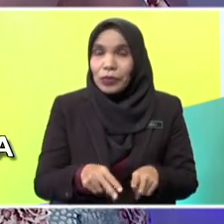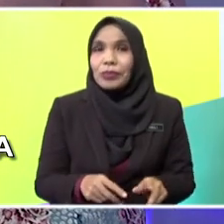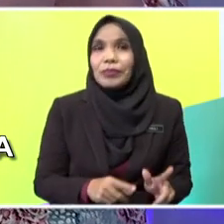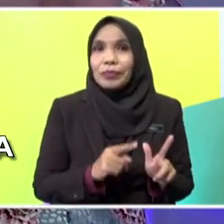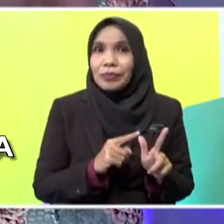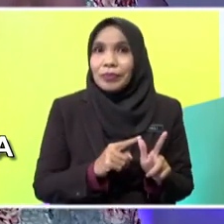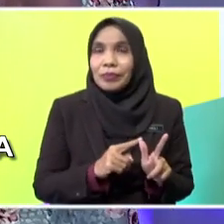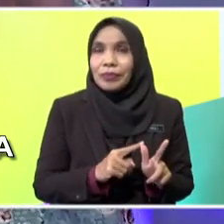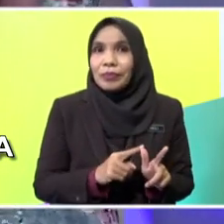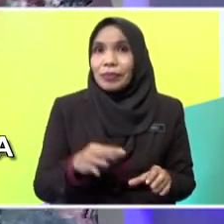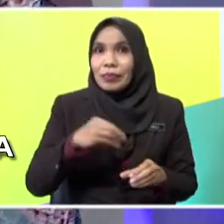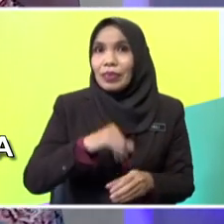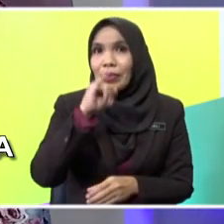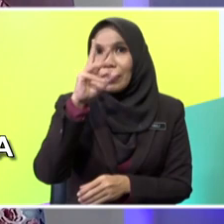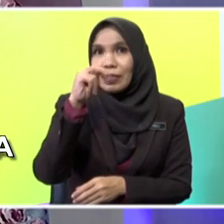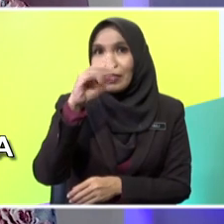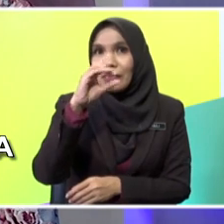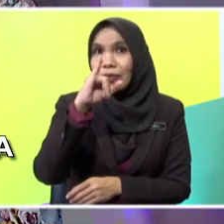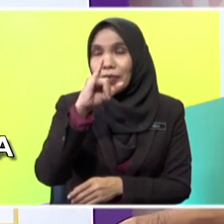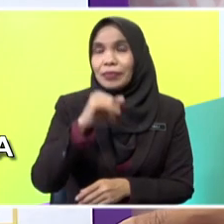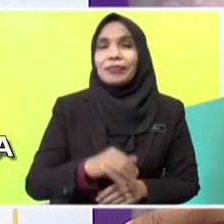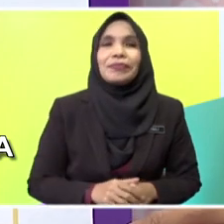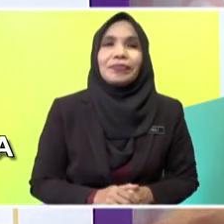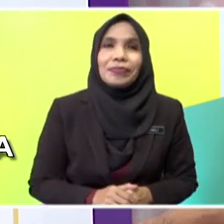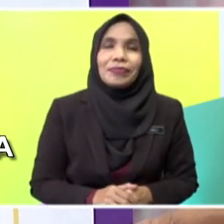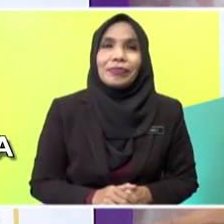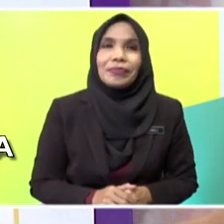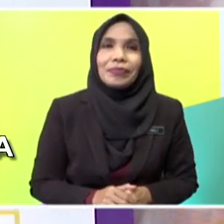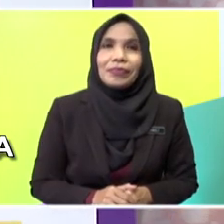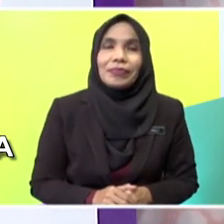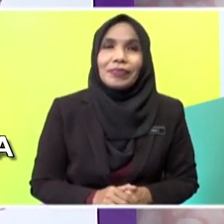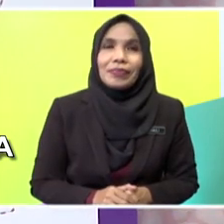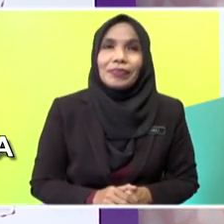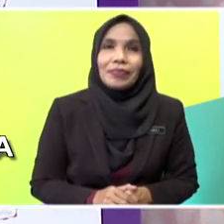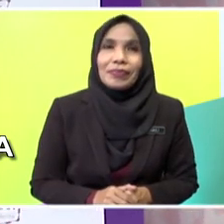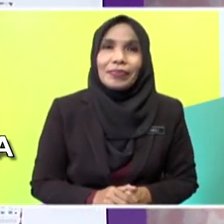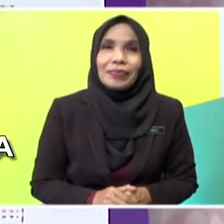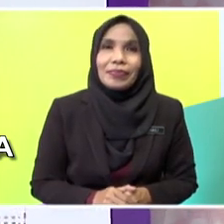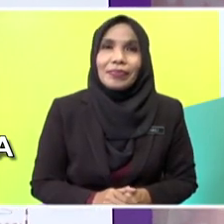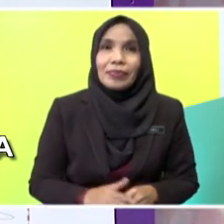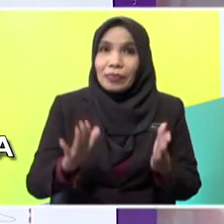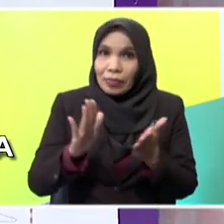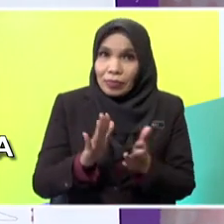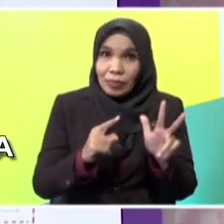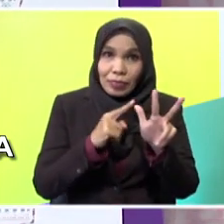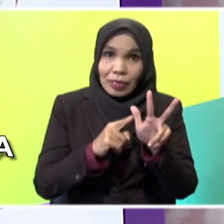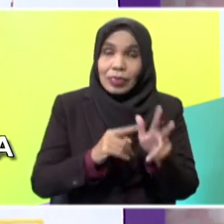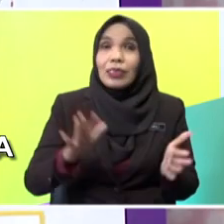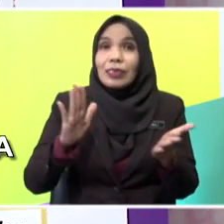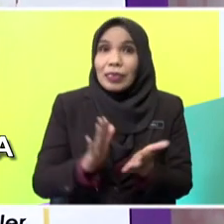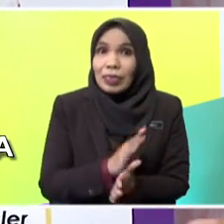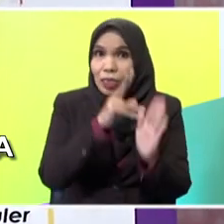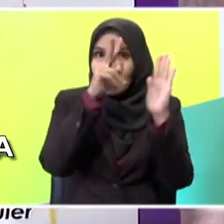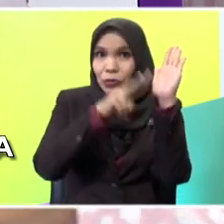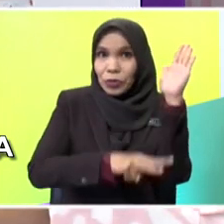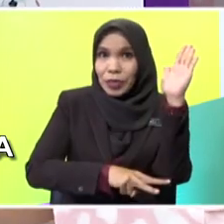gunakan inci. Ada banyaklah pita ukur jenis macam ni pun lagi faham. Dia duduk macam ni. Dan kertas pola. Mesti ada kertas pola.